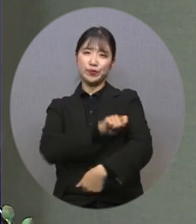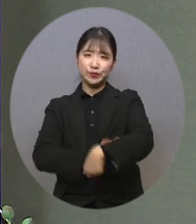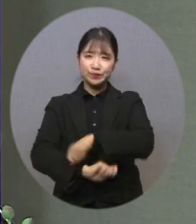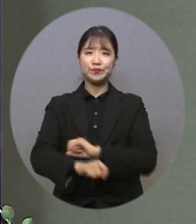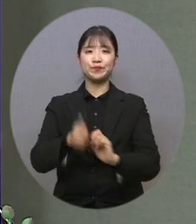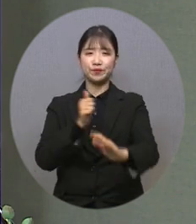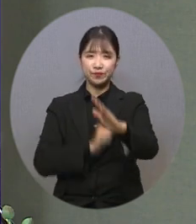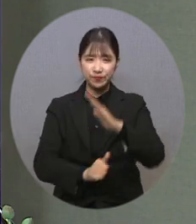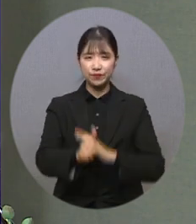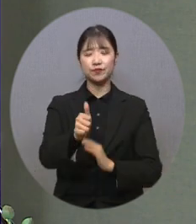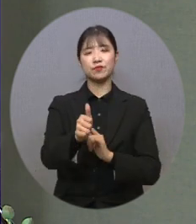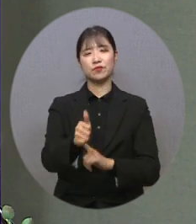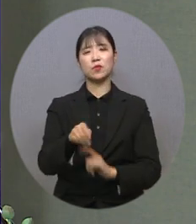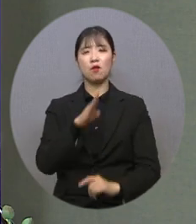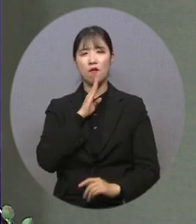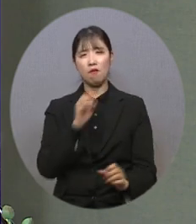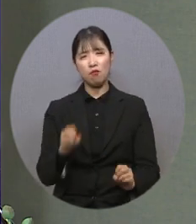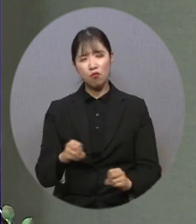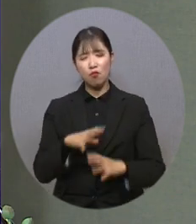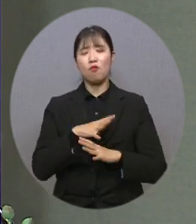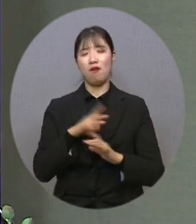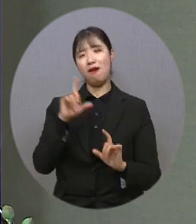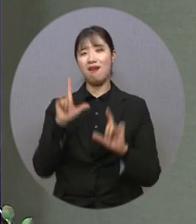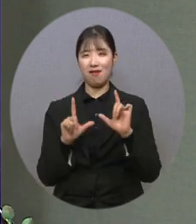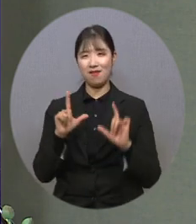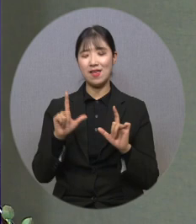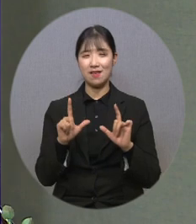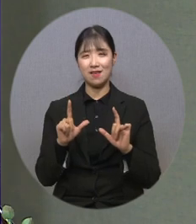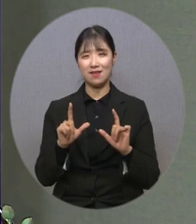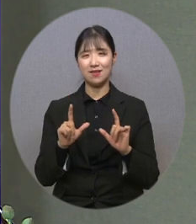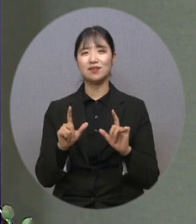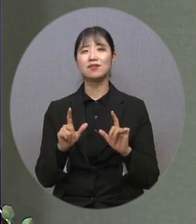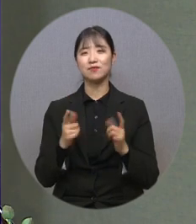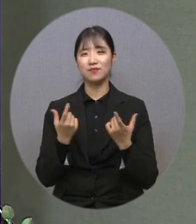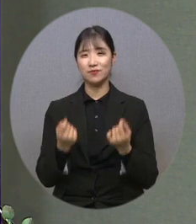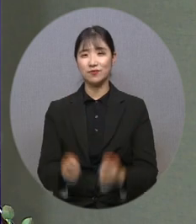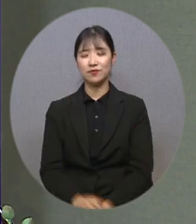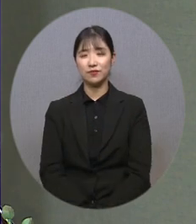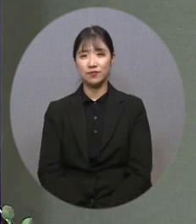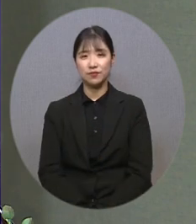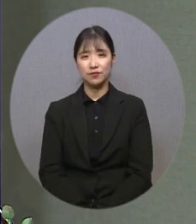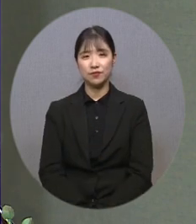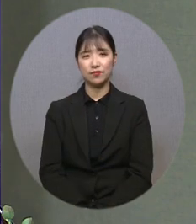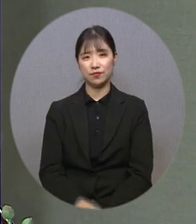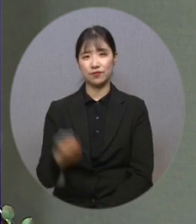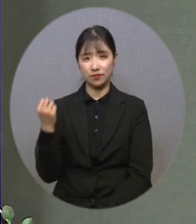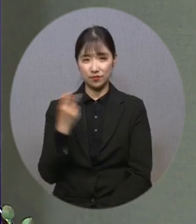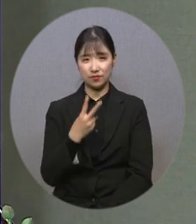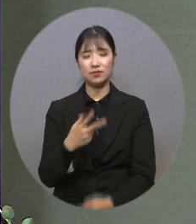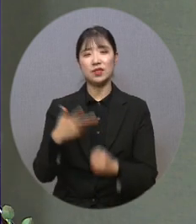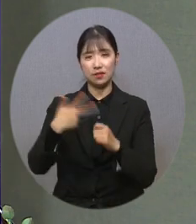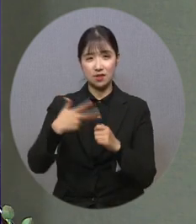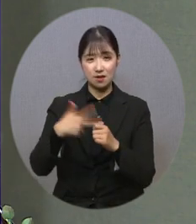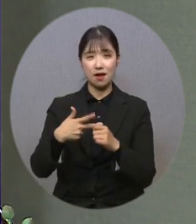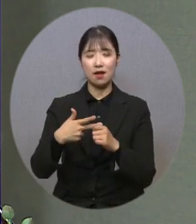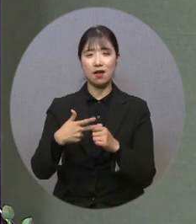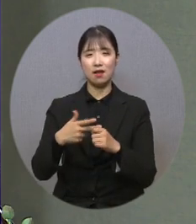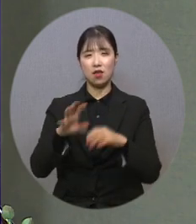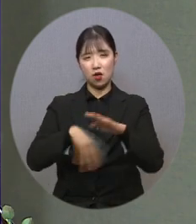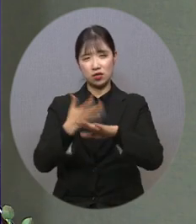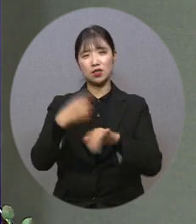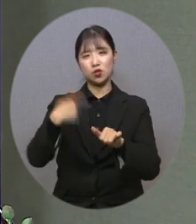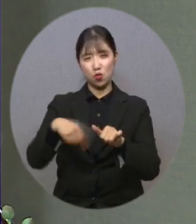앞장서고 계시는 이런 참 놀라운 일이 벌어지고 있습니다. 심지어는 7대